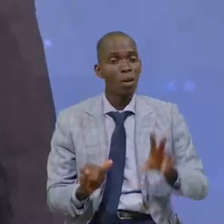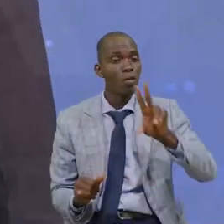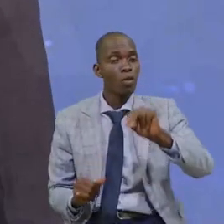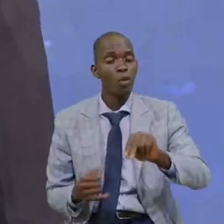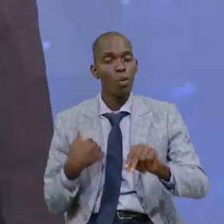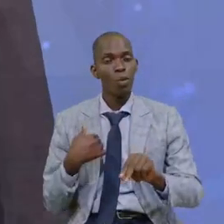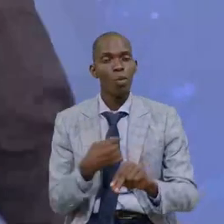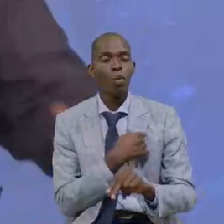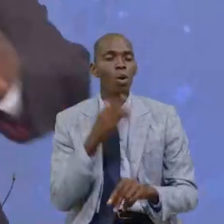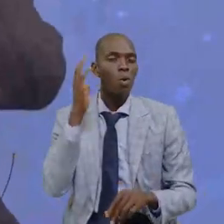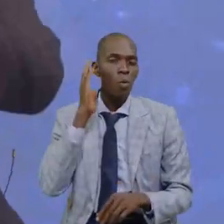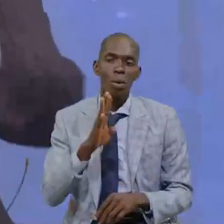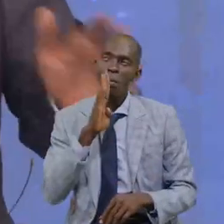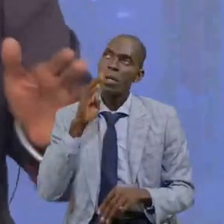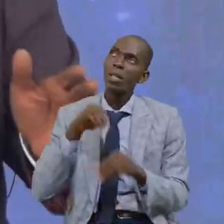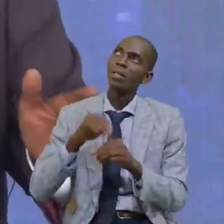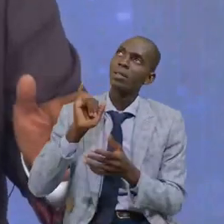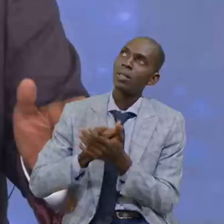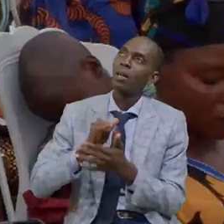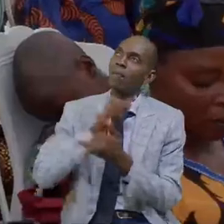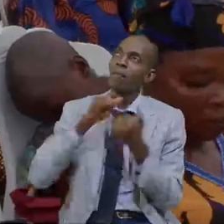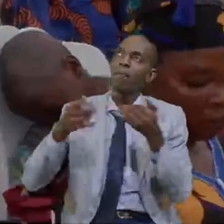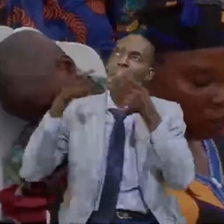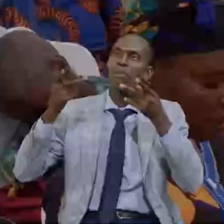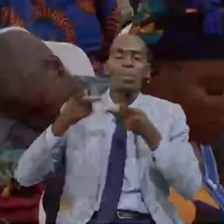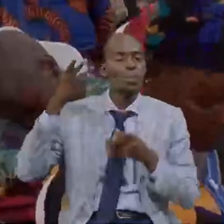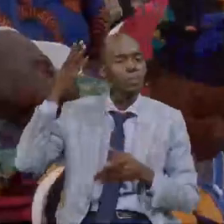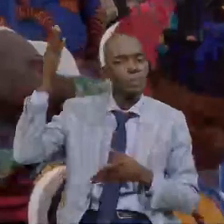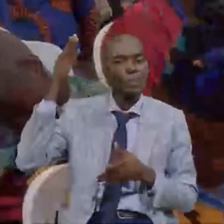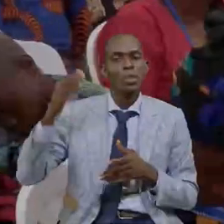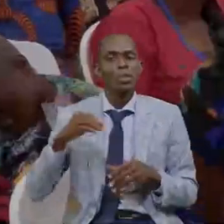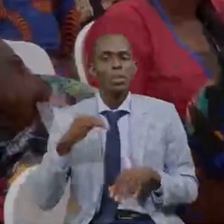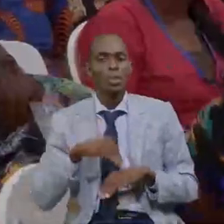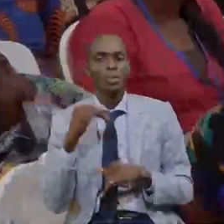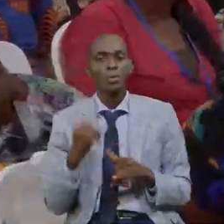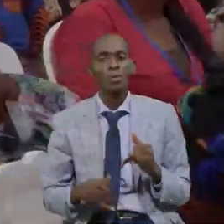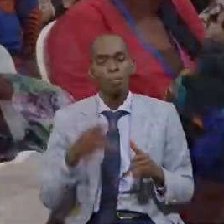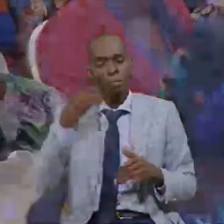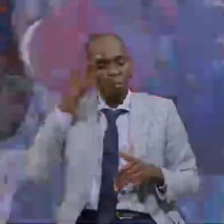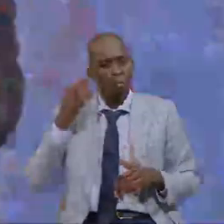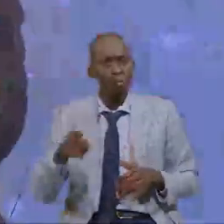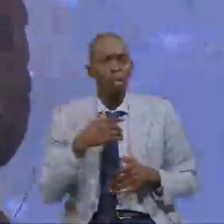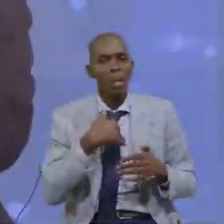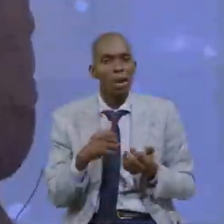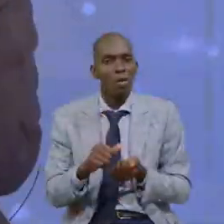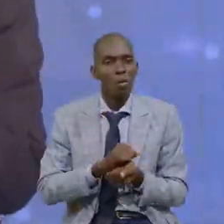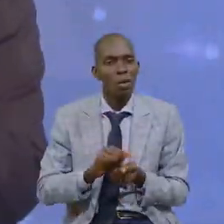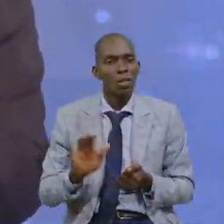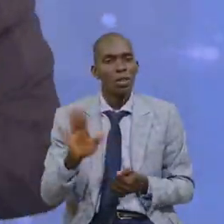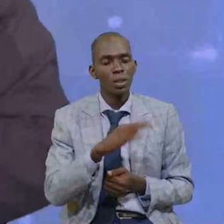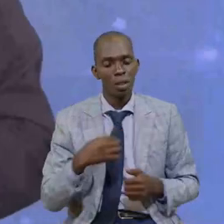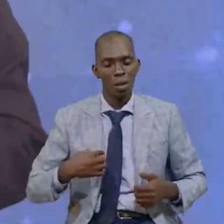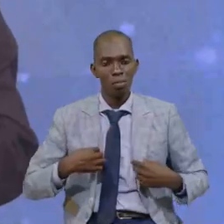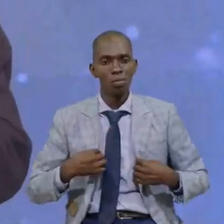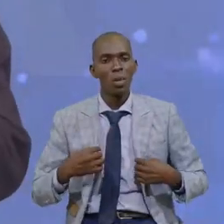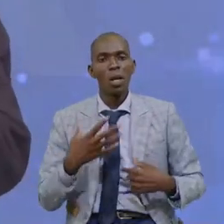toujours. Non, nous serons dans cette multitude finale. Parce qu'ils ont lavé leurs